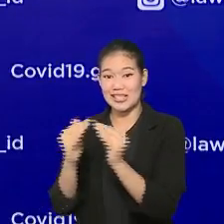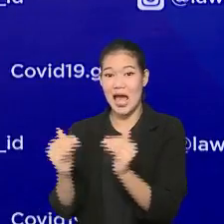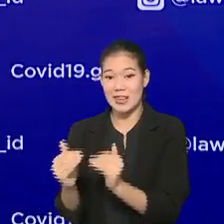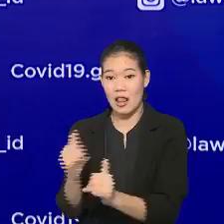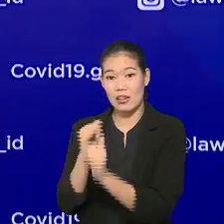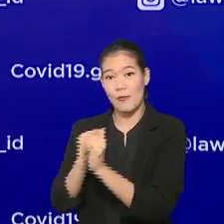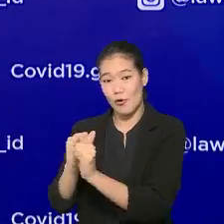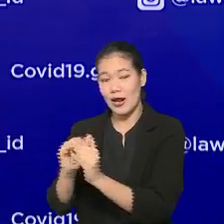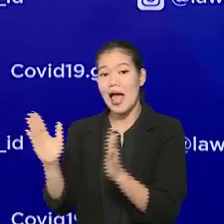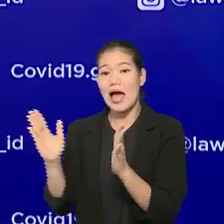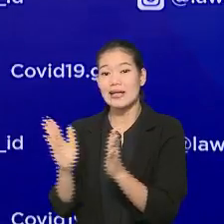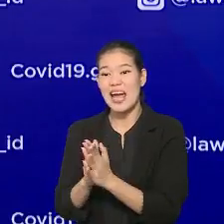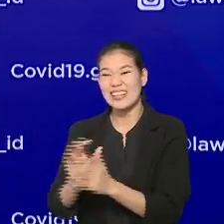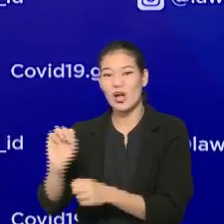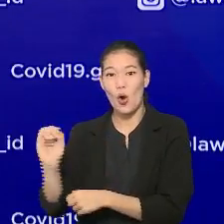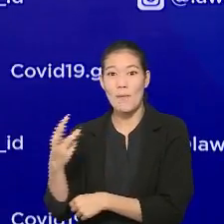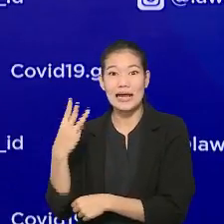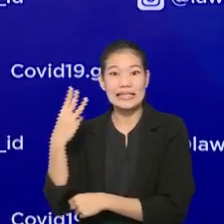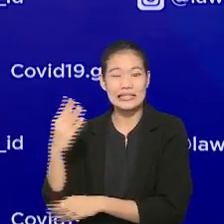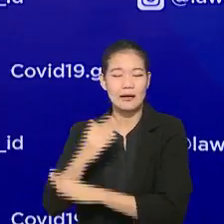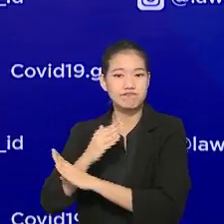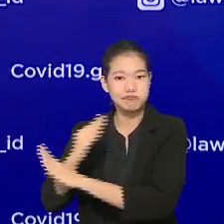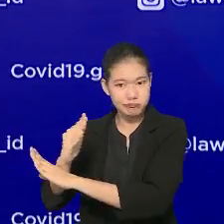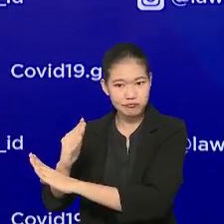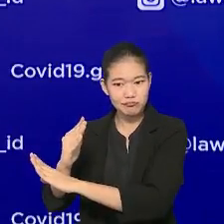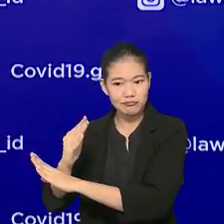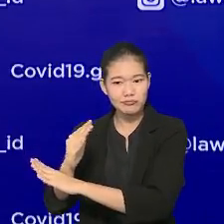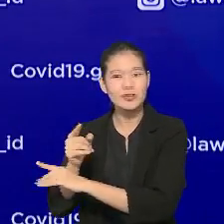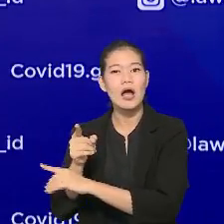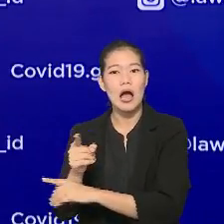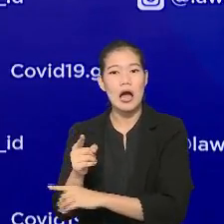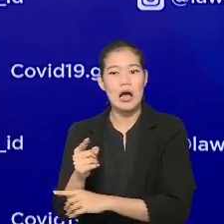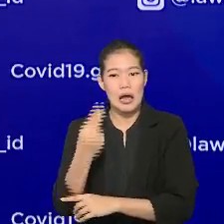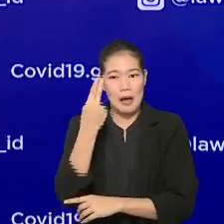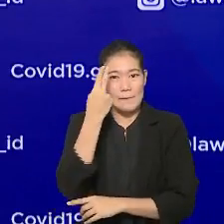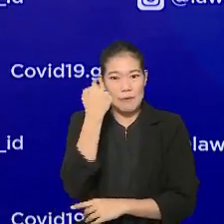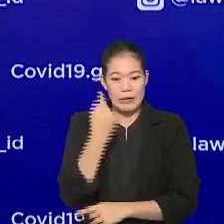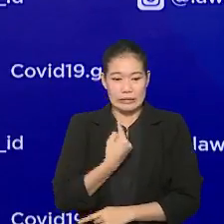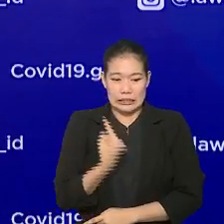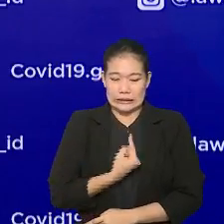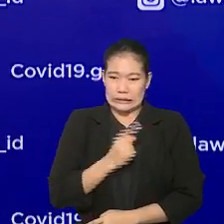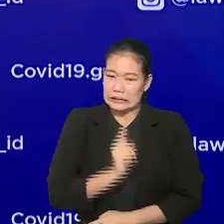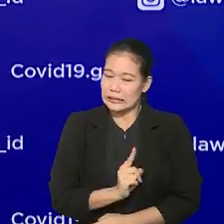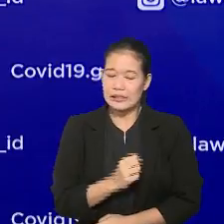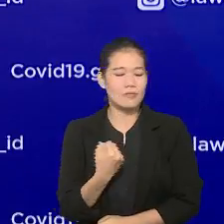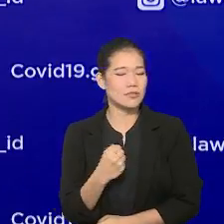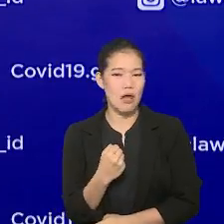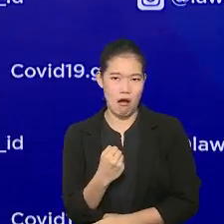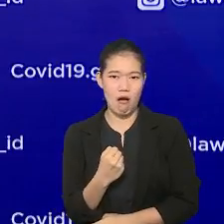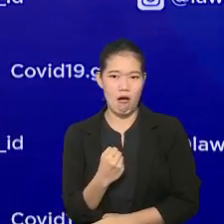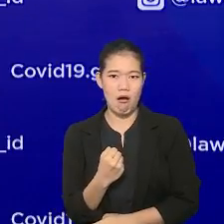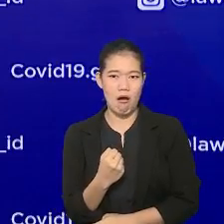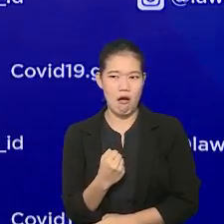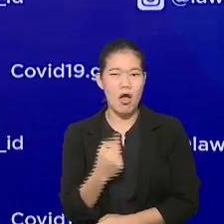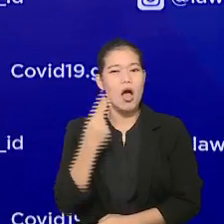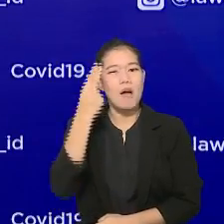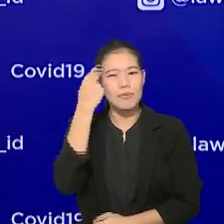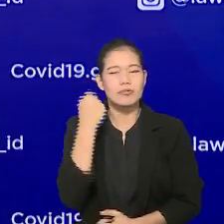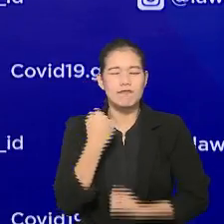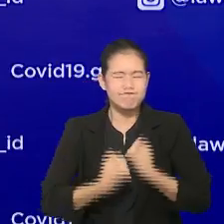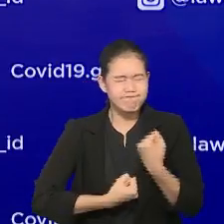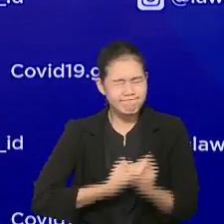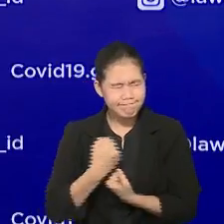pencegahan terjadinya gelombang ketiga di Indonesia tidak bisa dilakukan oleh satu pihak saja. Pemerintah telah